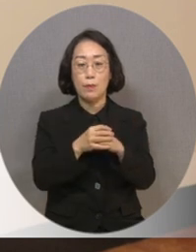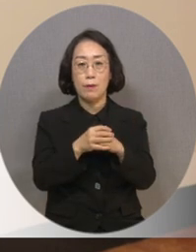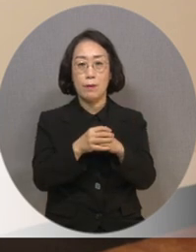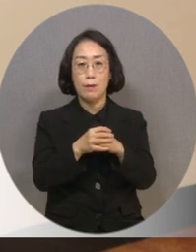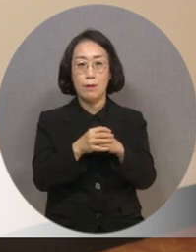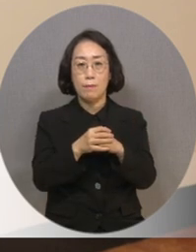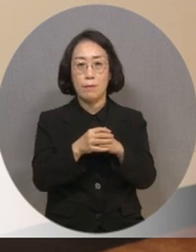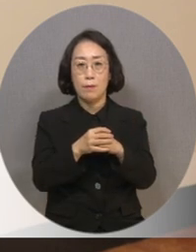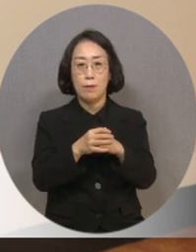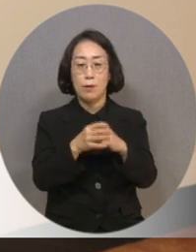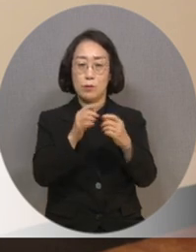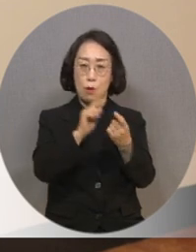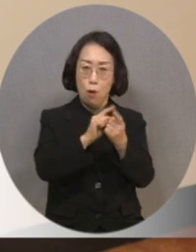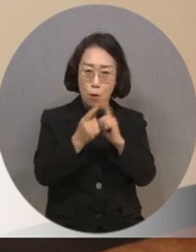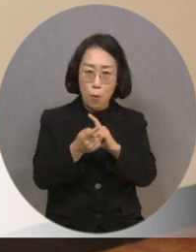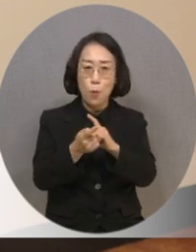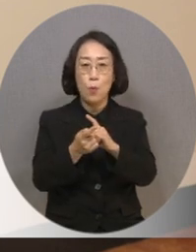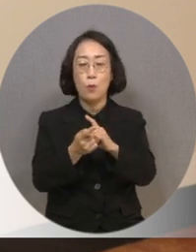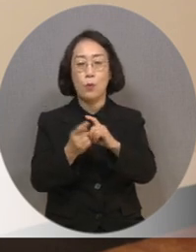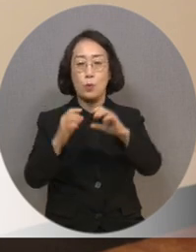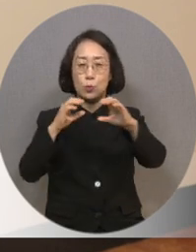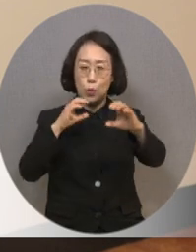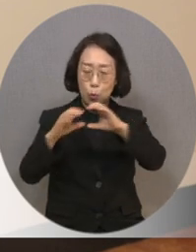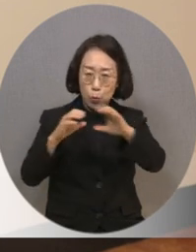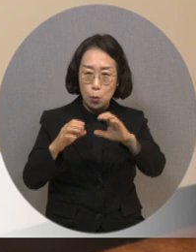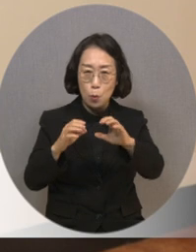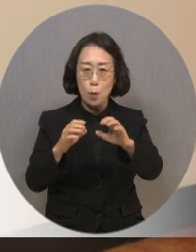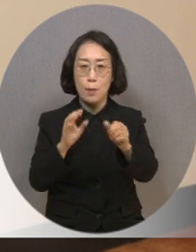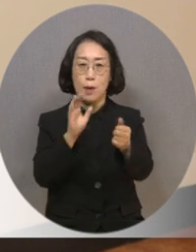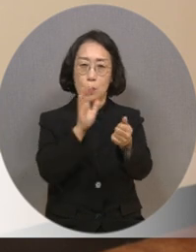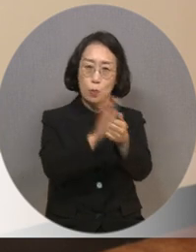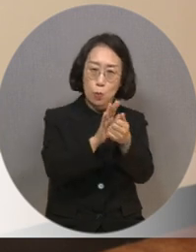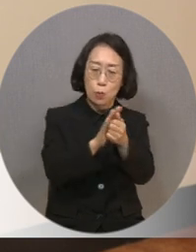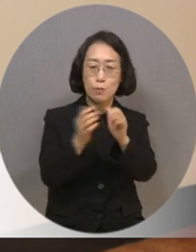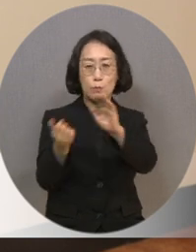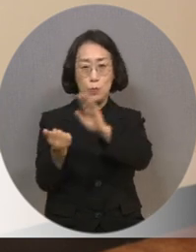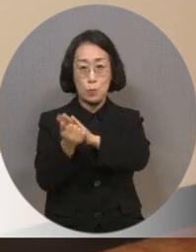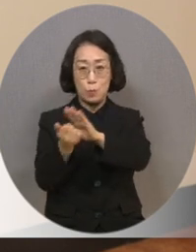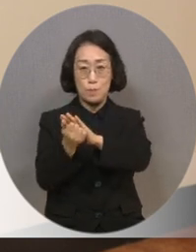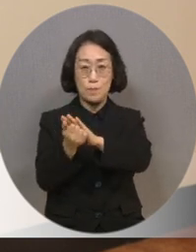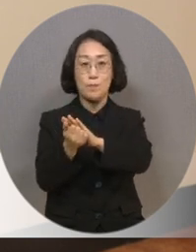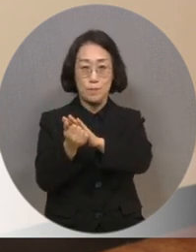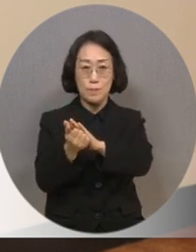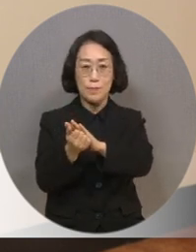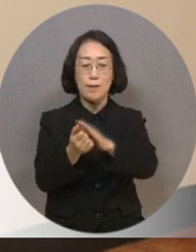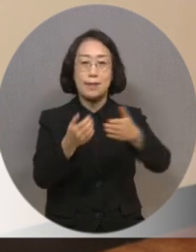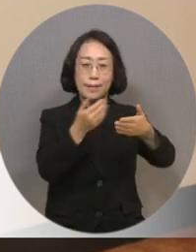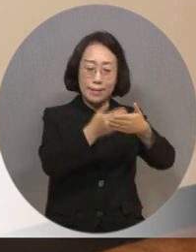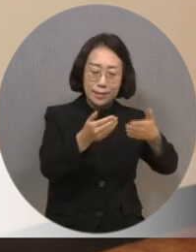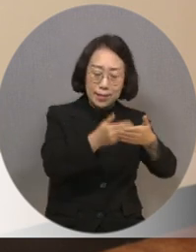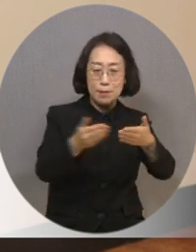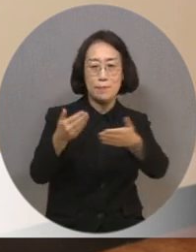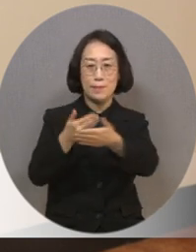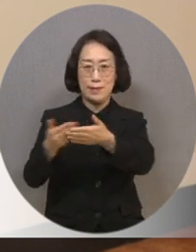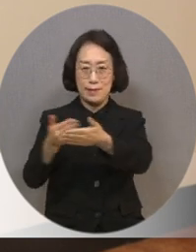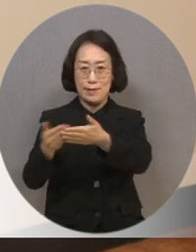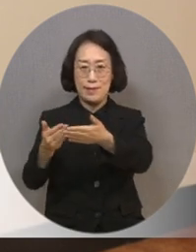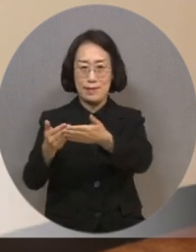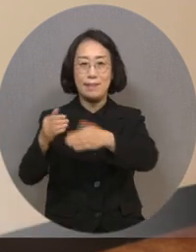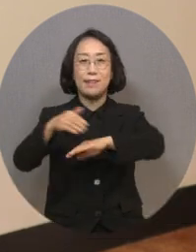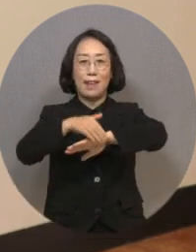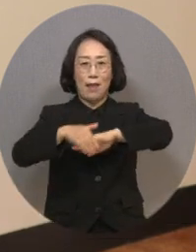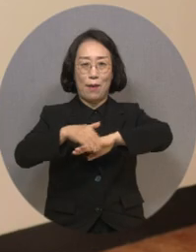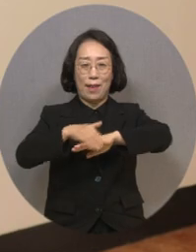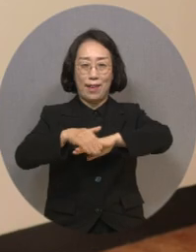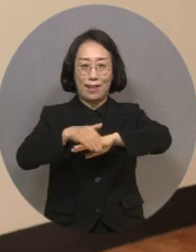화실에서 모여 있는 사람들과 같이 서로 소통하고 서로 열심히 도우면서 그림을 그릴